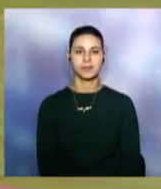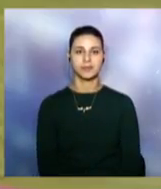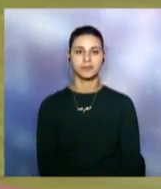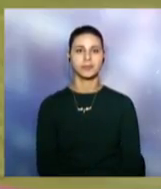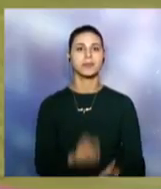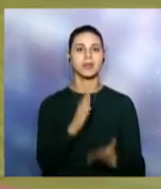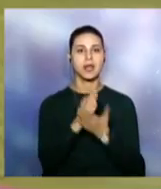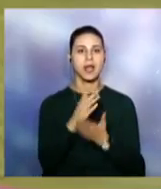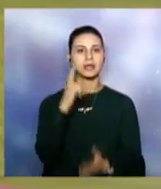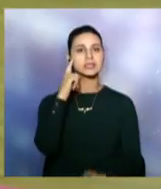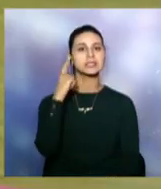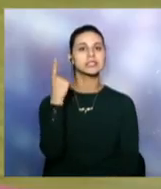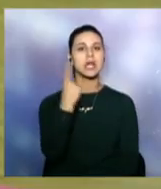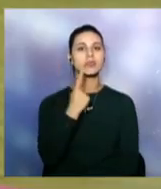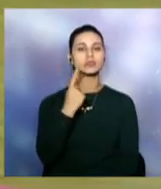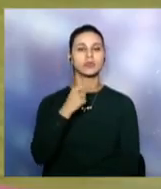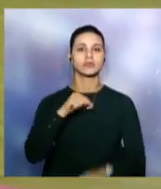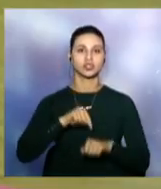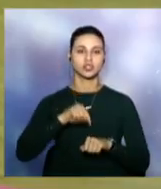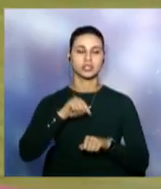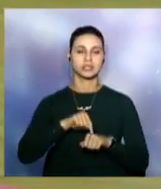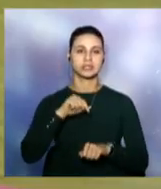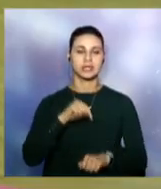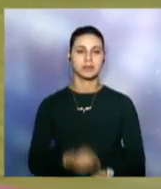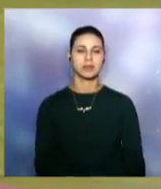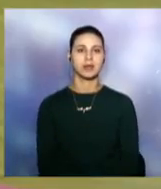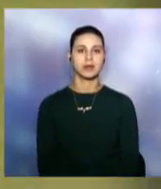გაჩნდა თავბრუსხვევის შეგრძნება.